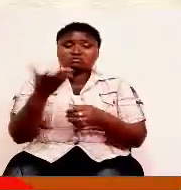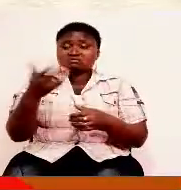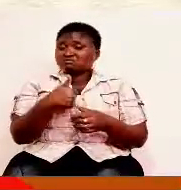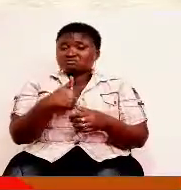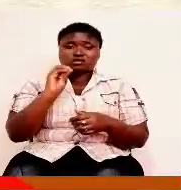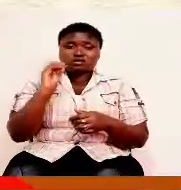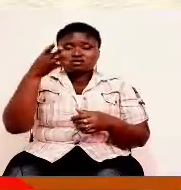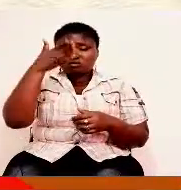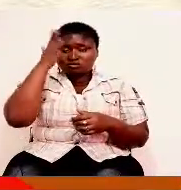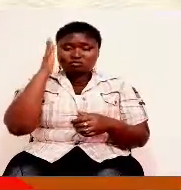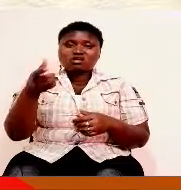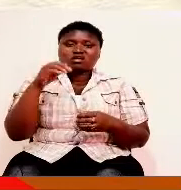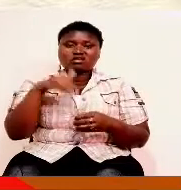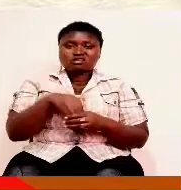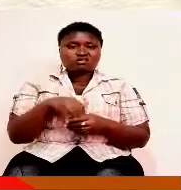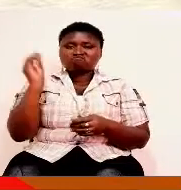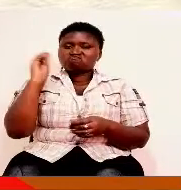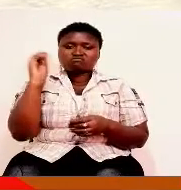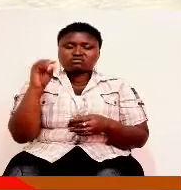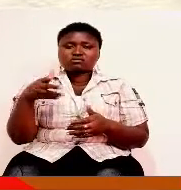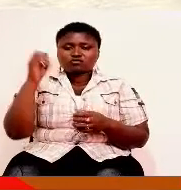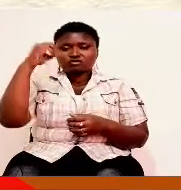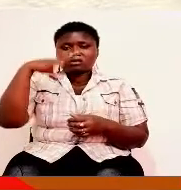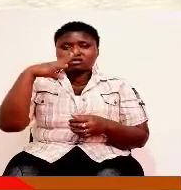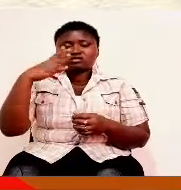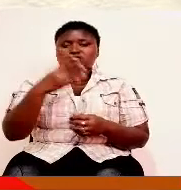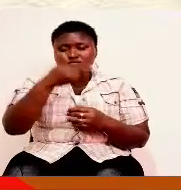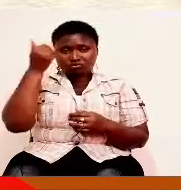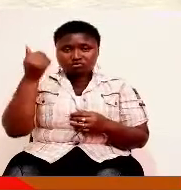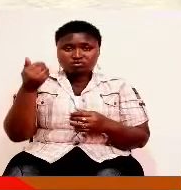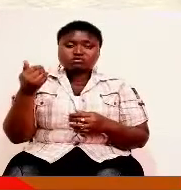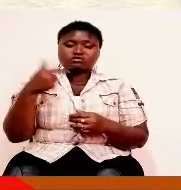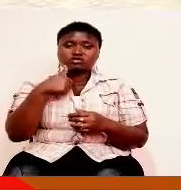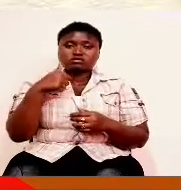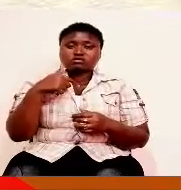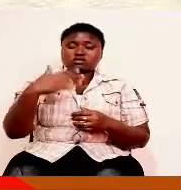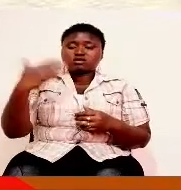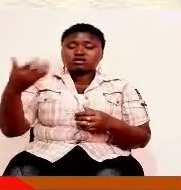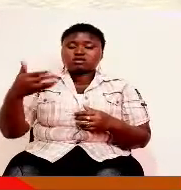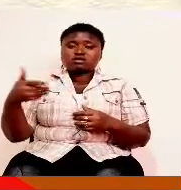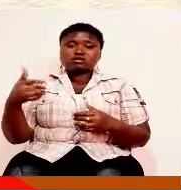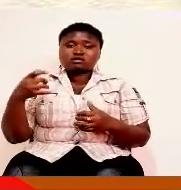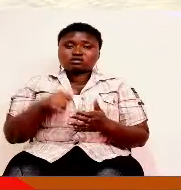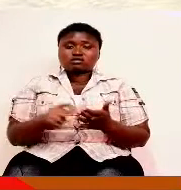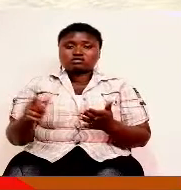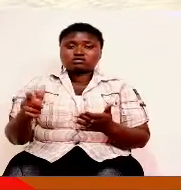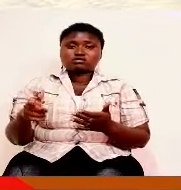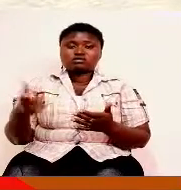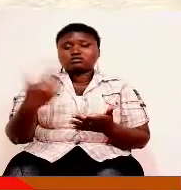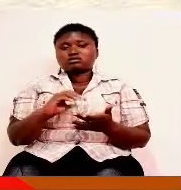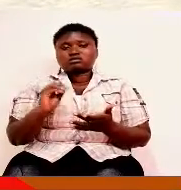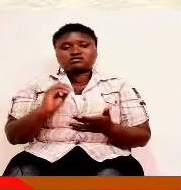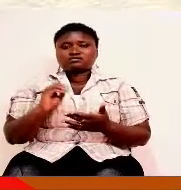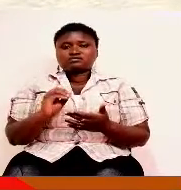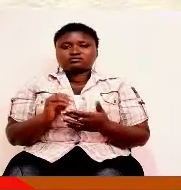ya adhitima le uginyagia hau. Todo nedele ona igege ikarame ya katere ya jikare, ona digoge ikarame ya katere ya jikare ite.